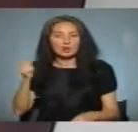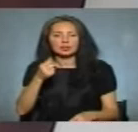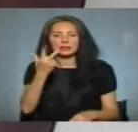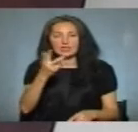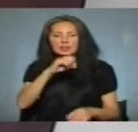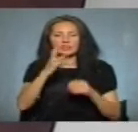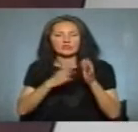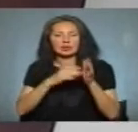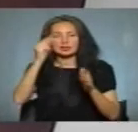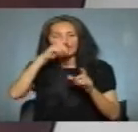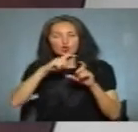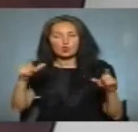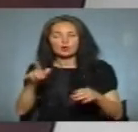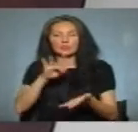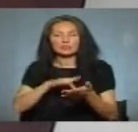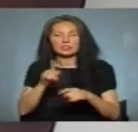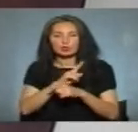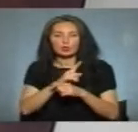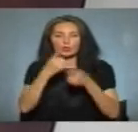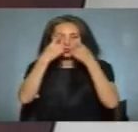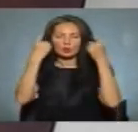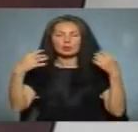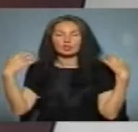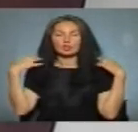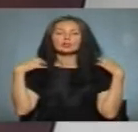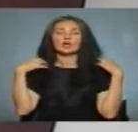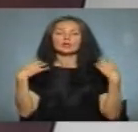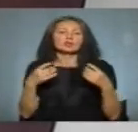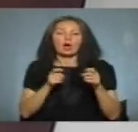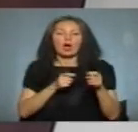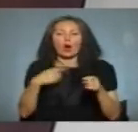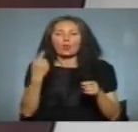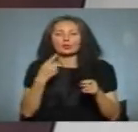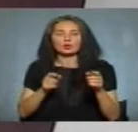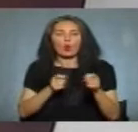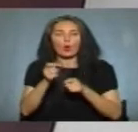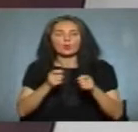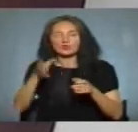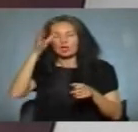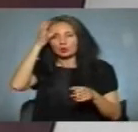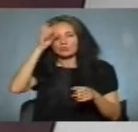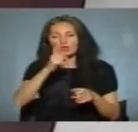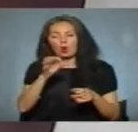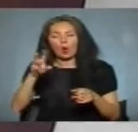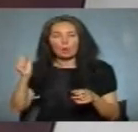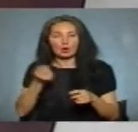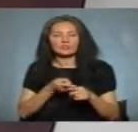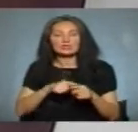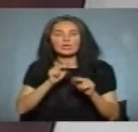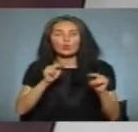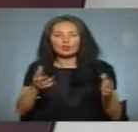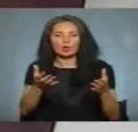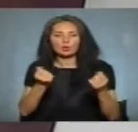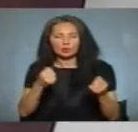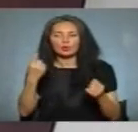Тернополя. Про це повідомила начальниця обласного управління освіти Ольга Хома. За її словами, ці учні отримують одноразову грошову винагороду